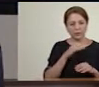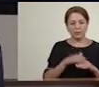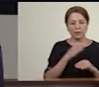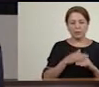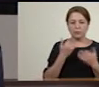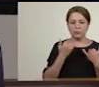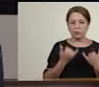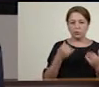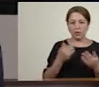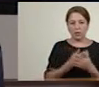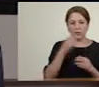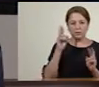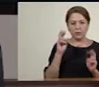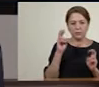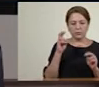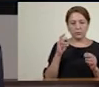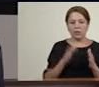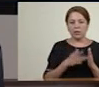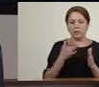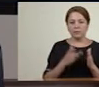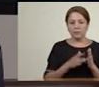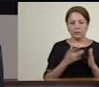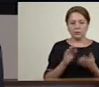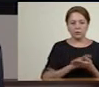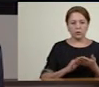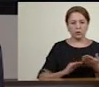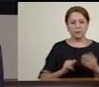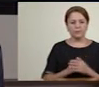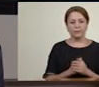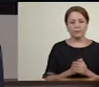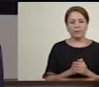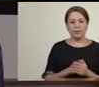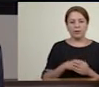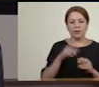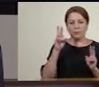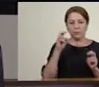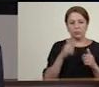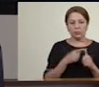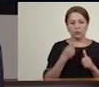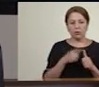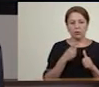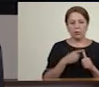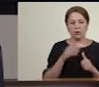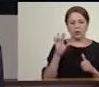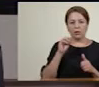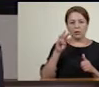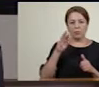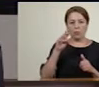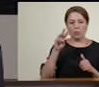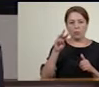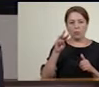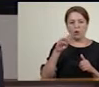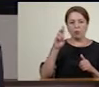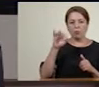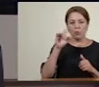bugungi yangi mavzumizni daftaringizga yozib oling. Mavzuning nomi Imom